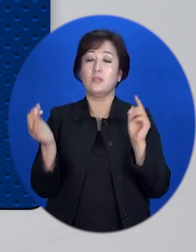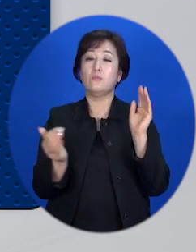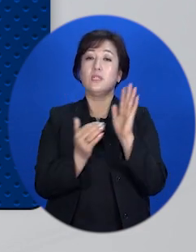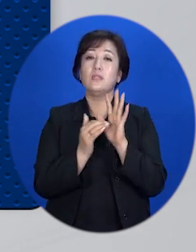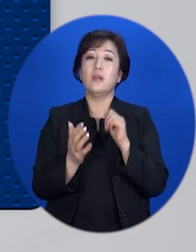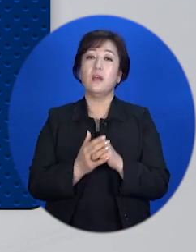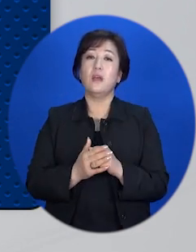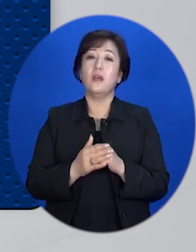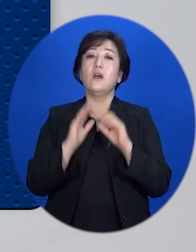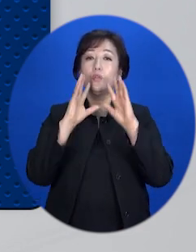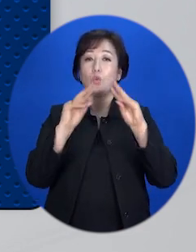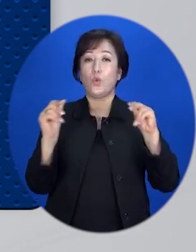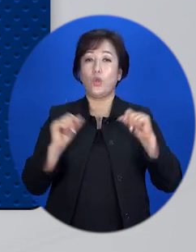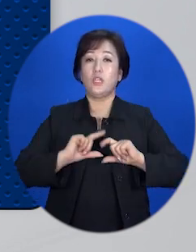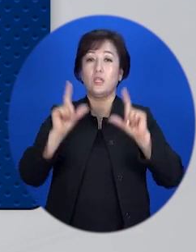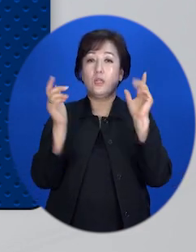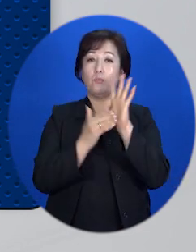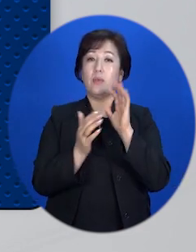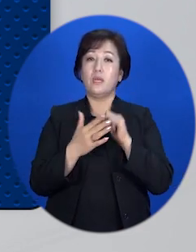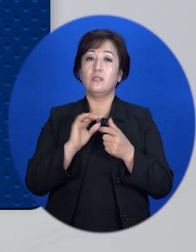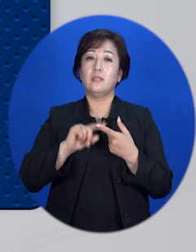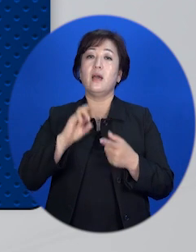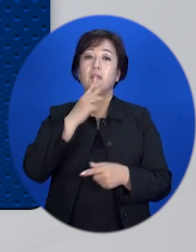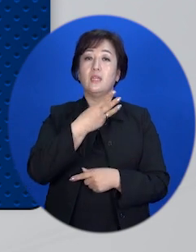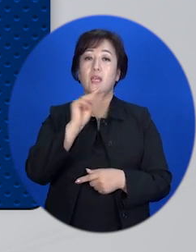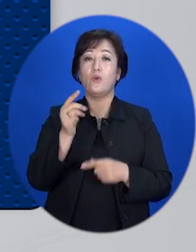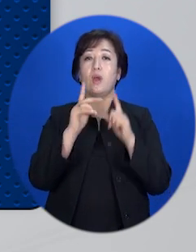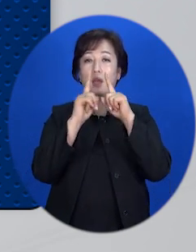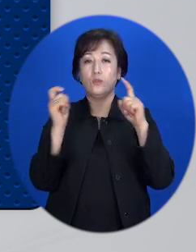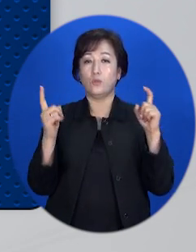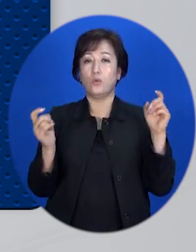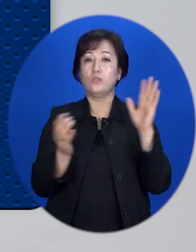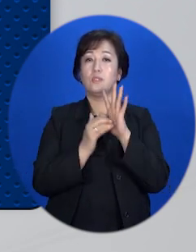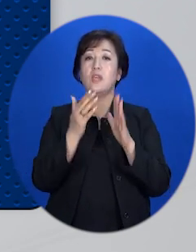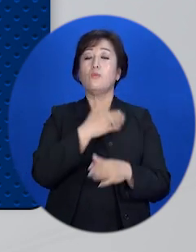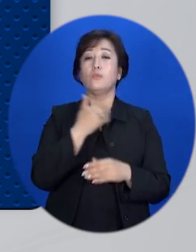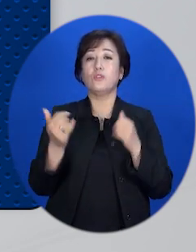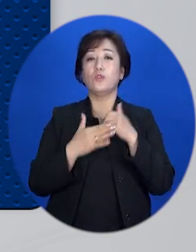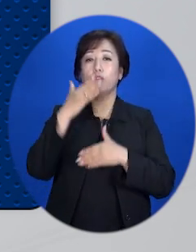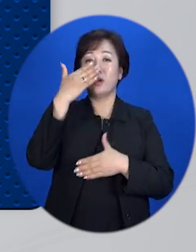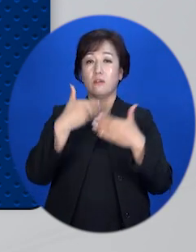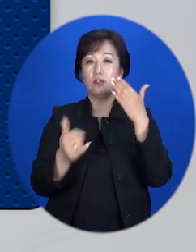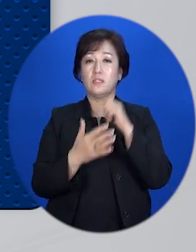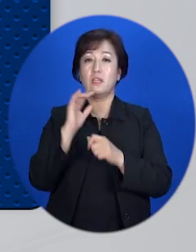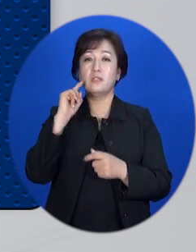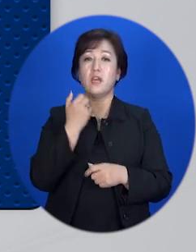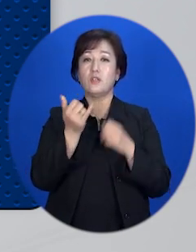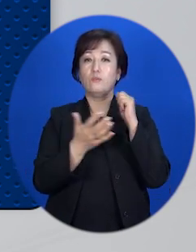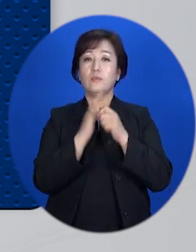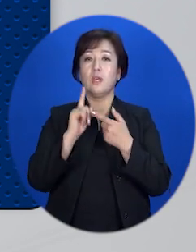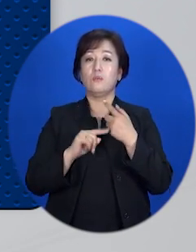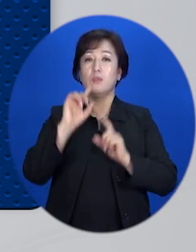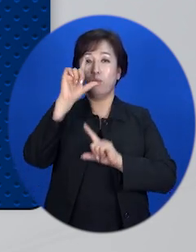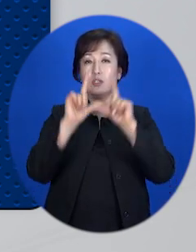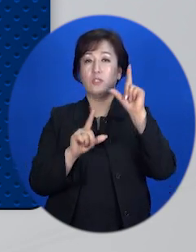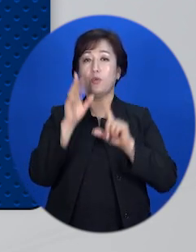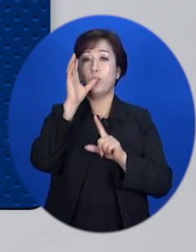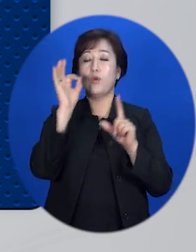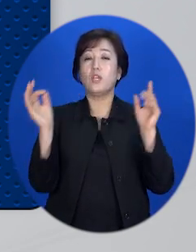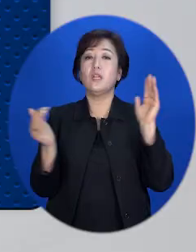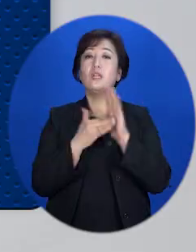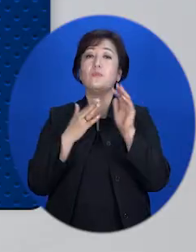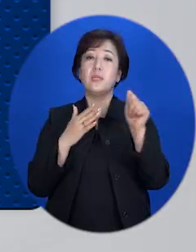매주 토요일마다 열리는 태화루 누각 상설 공연 풍류극장에서 아름다움과 신명을 만끽해 보시기 바랍니다.